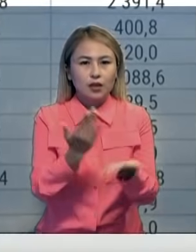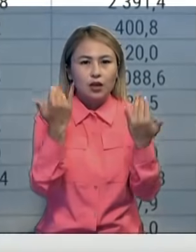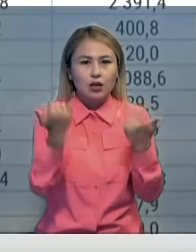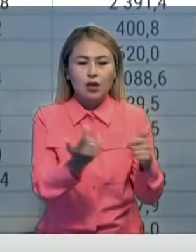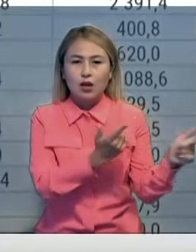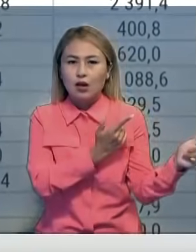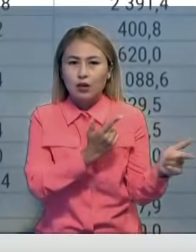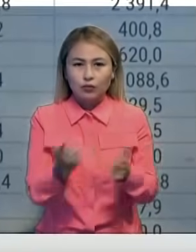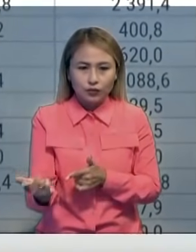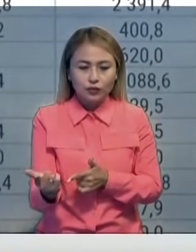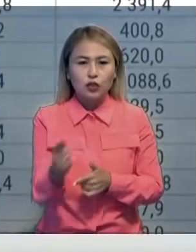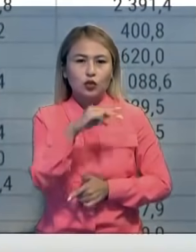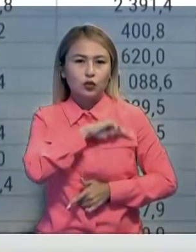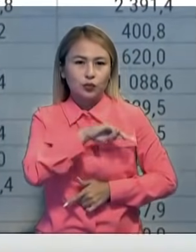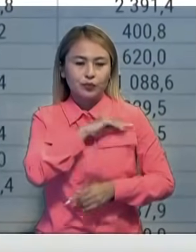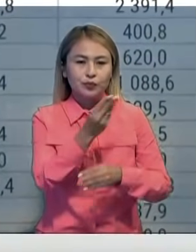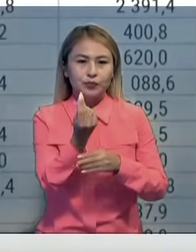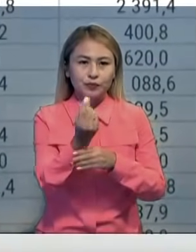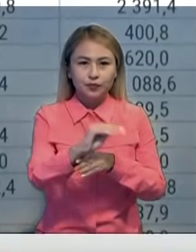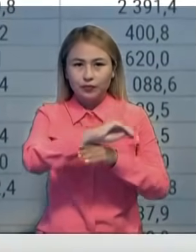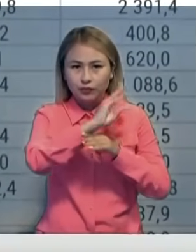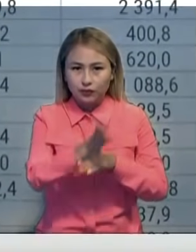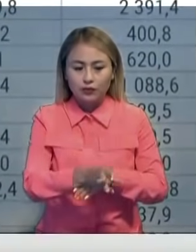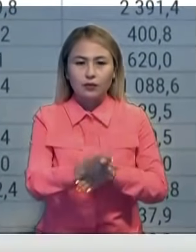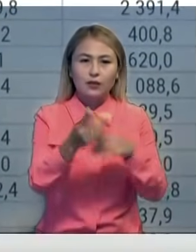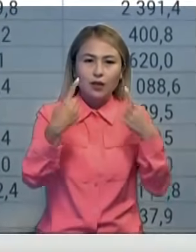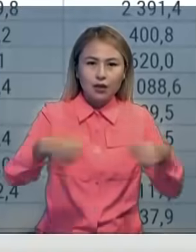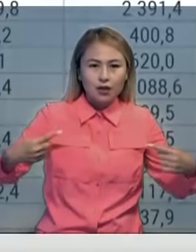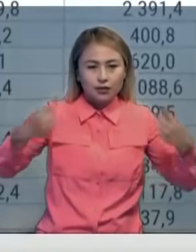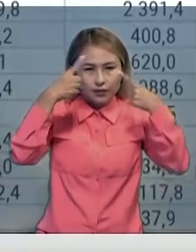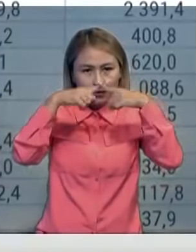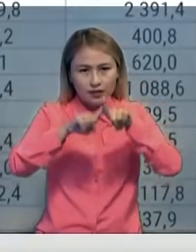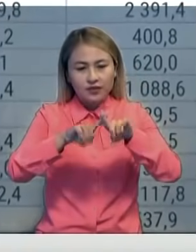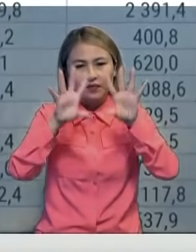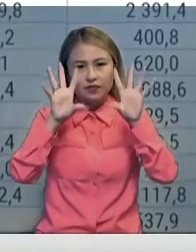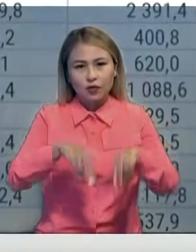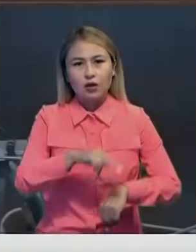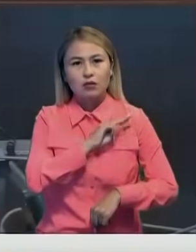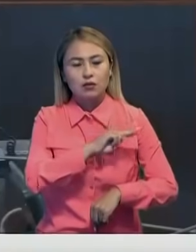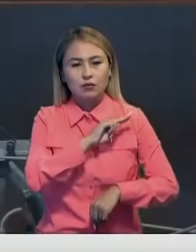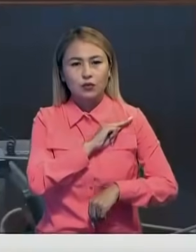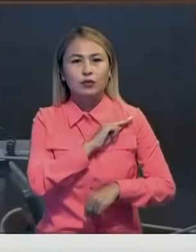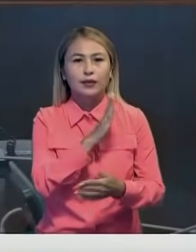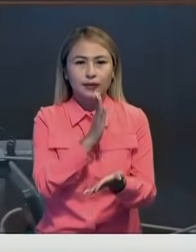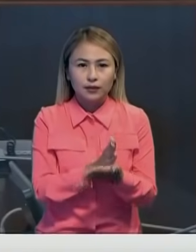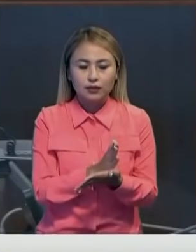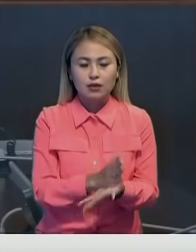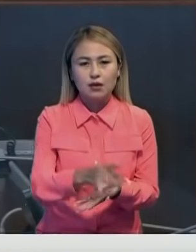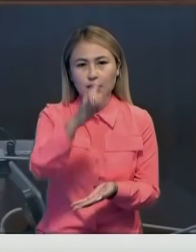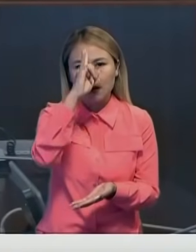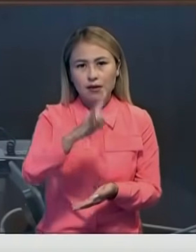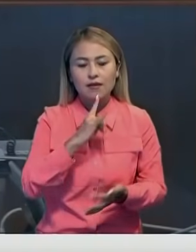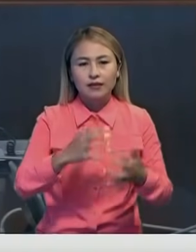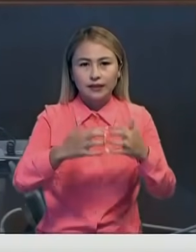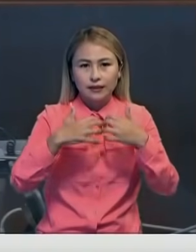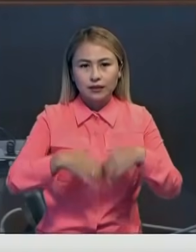дайындық мәселесінде жұмыстарды қаржылай және материал техник қамтамасыз ету бойынша барлық шаралар қабылданды. Жалпы Қазақстан болжам бойынша